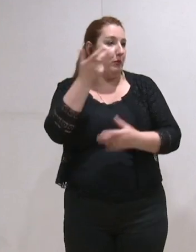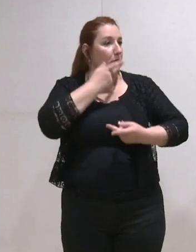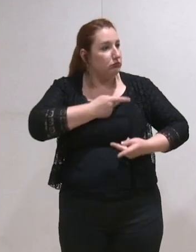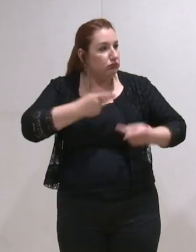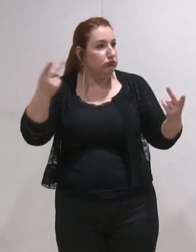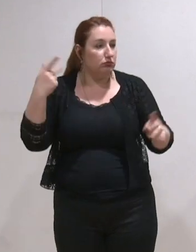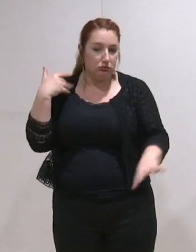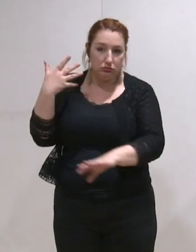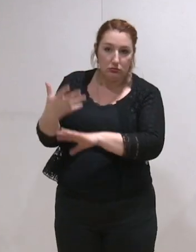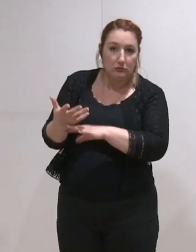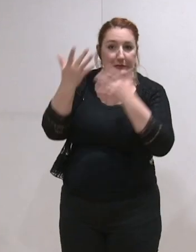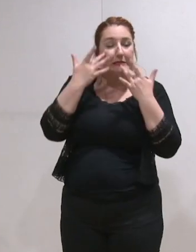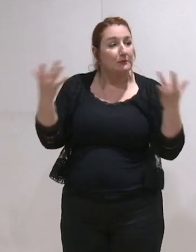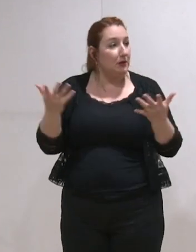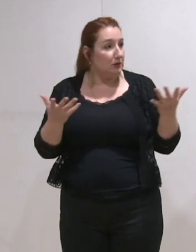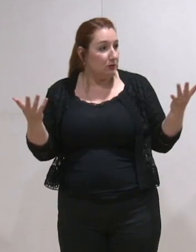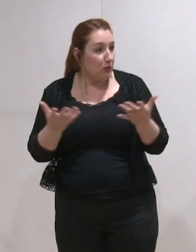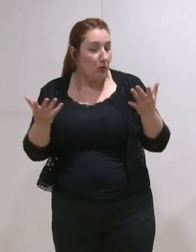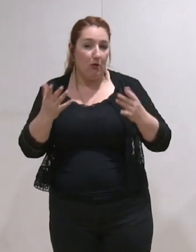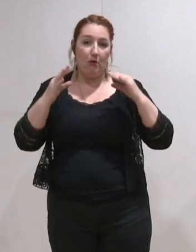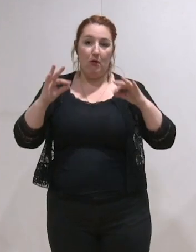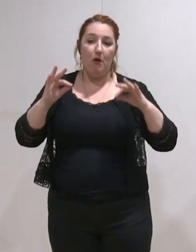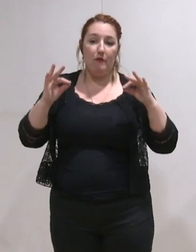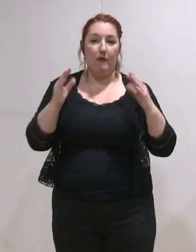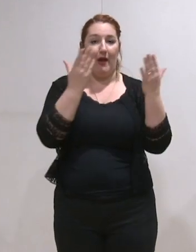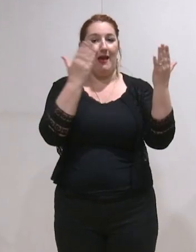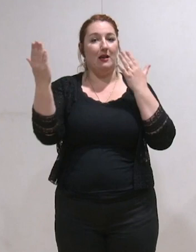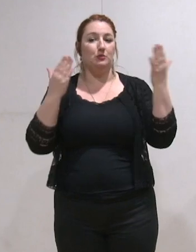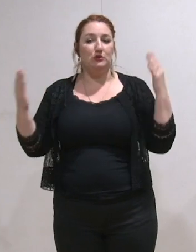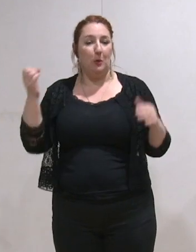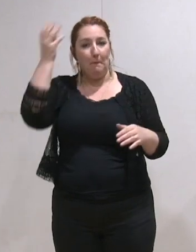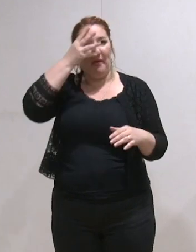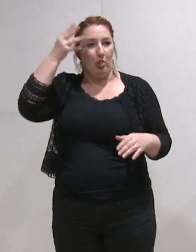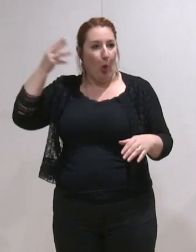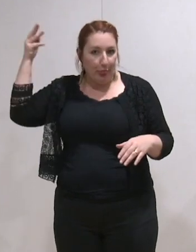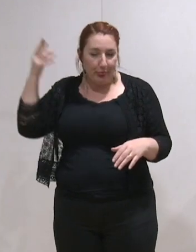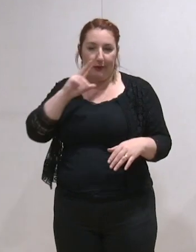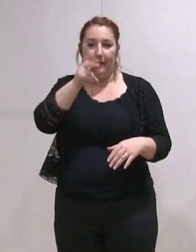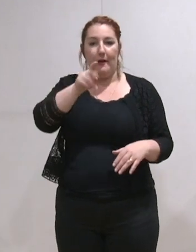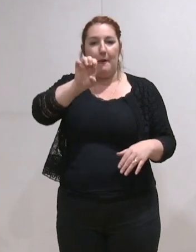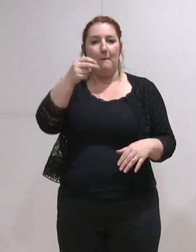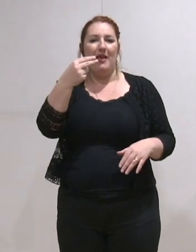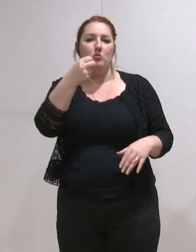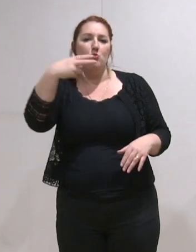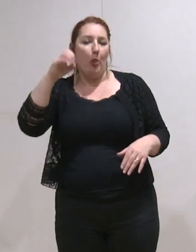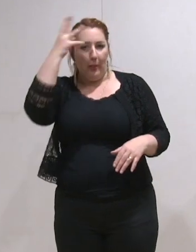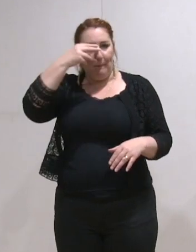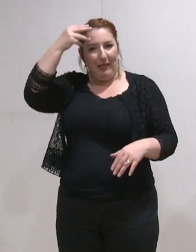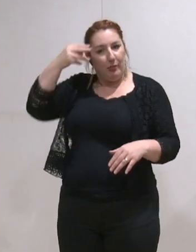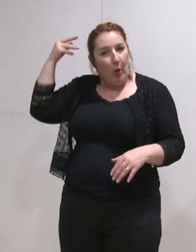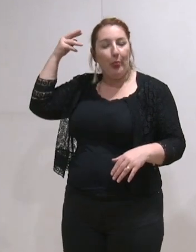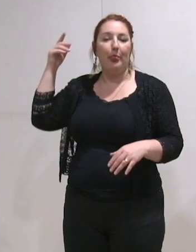réalisé dans le cadre de l'exposition DUP Penon que vous retrouverez donc dans la